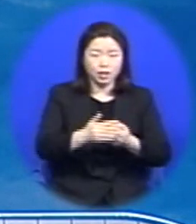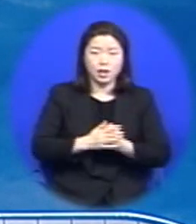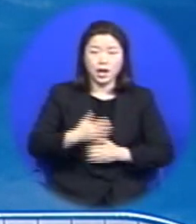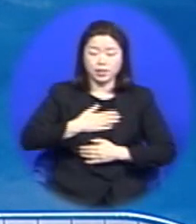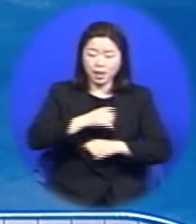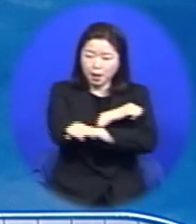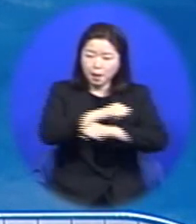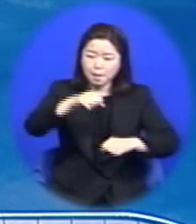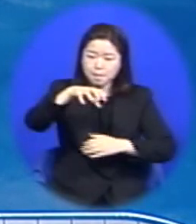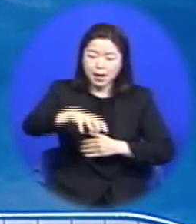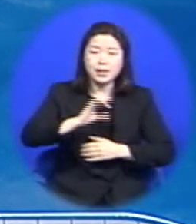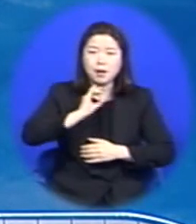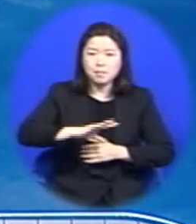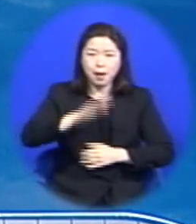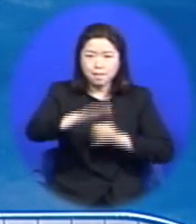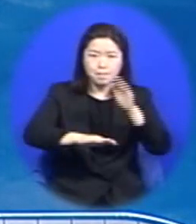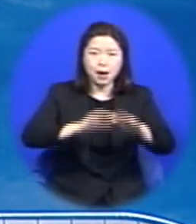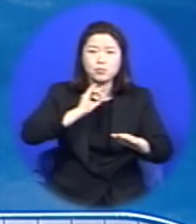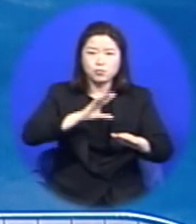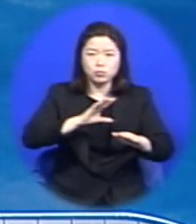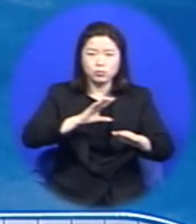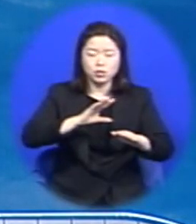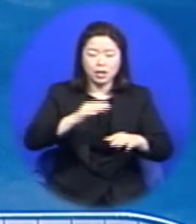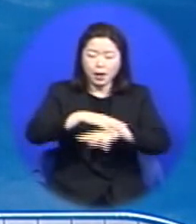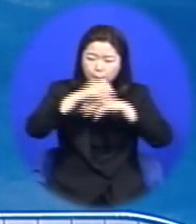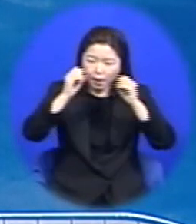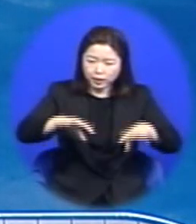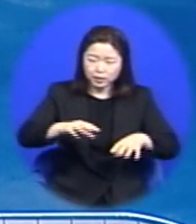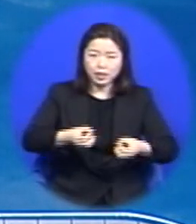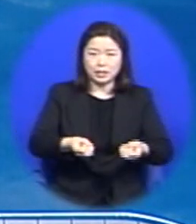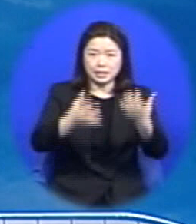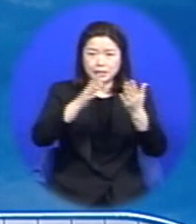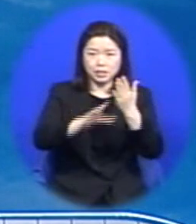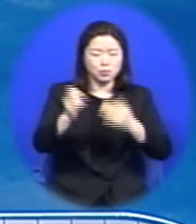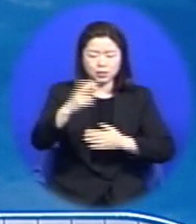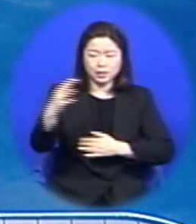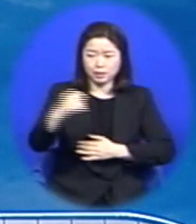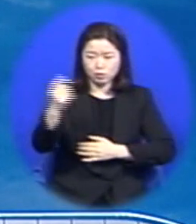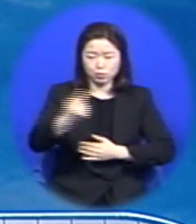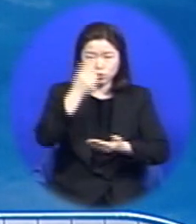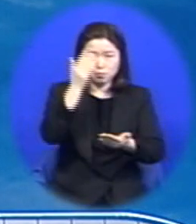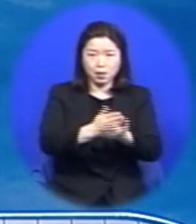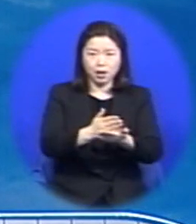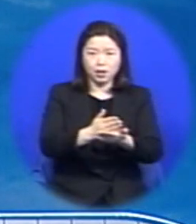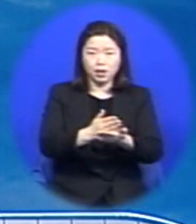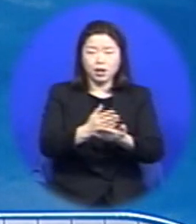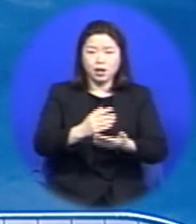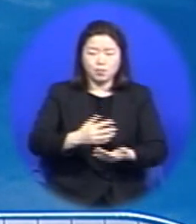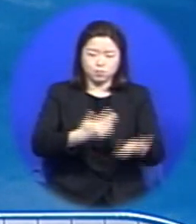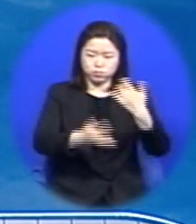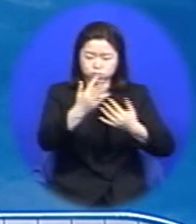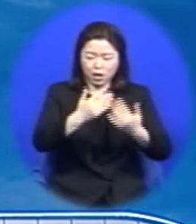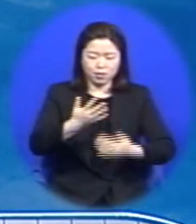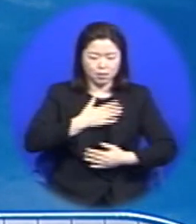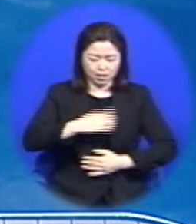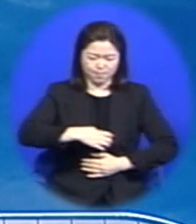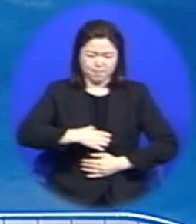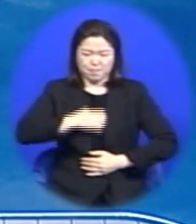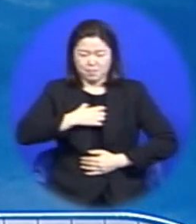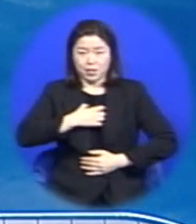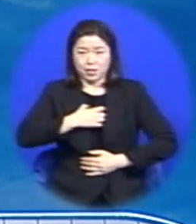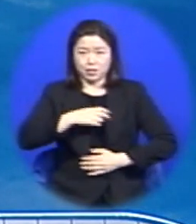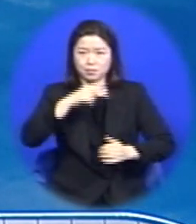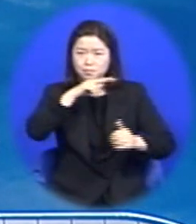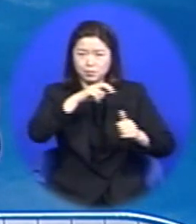마당만 밟을 뿐이니라. 헛된 재물을 다시 가져오지 말라. 분향은 내가 가증히 여기는 바요